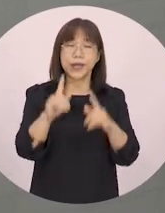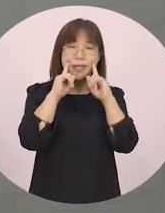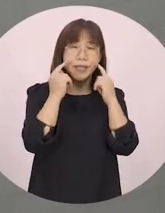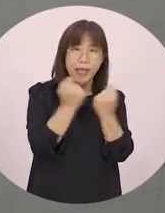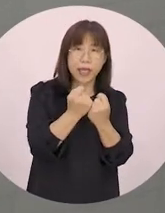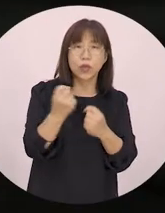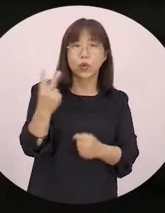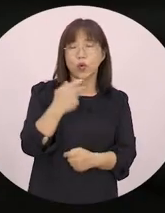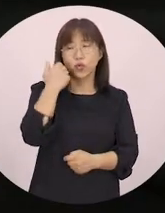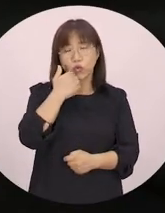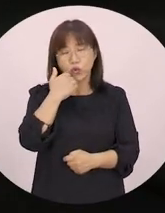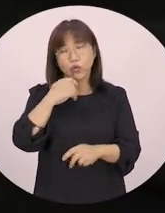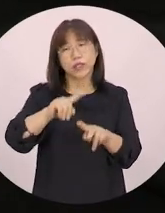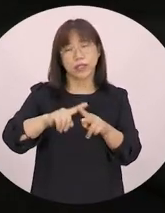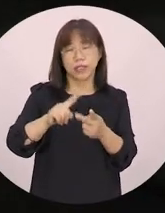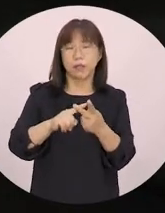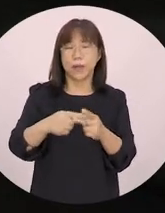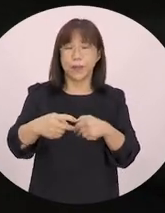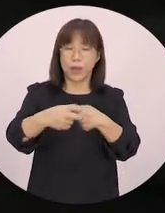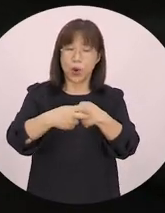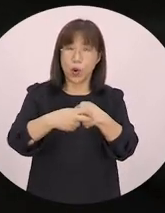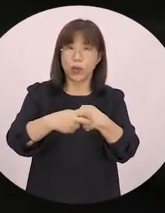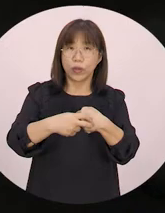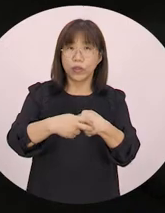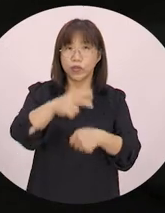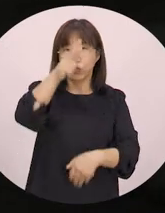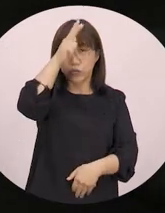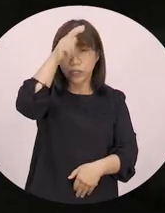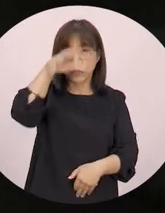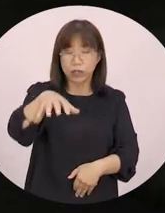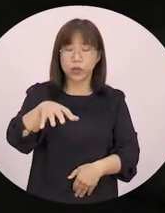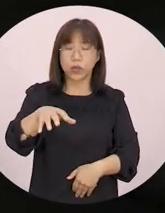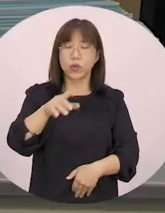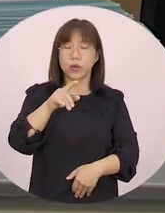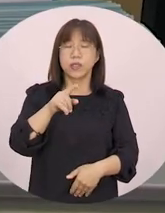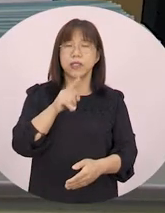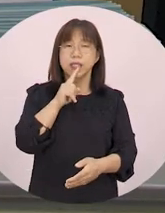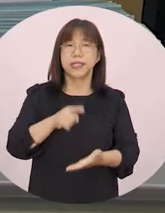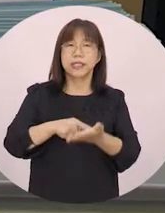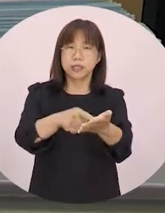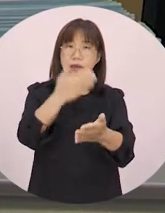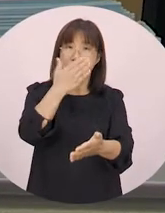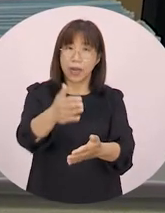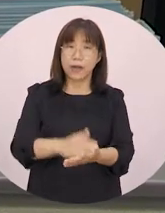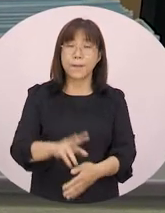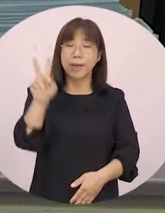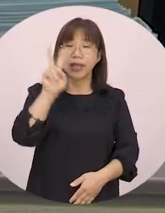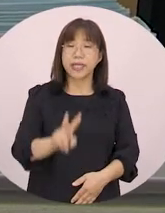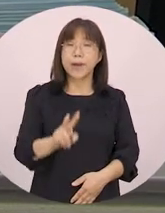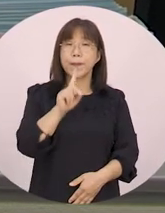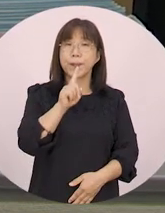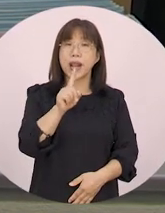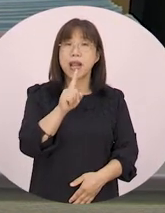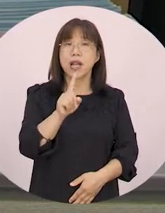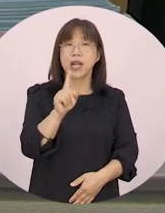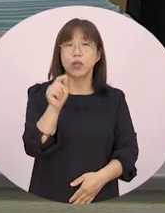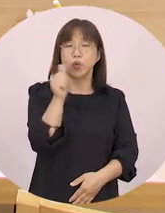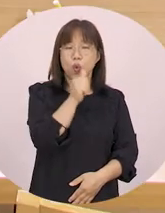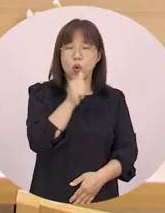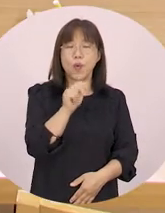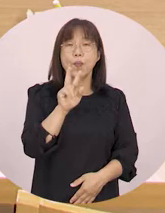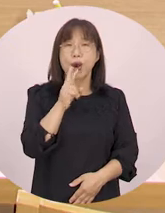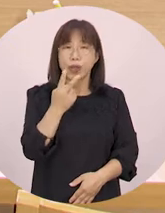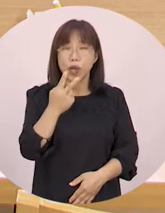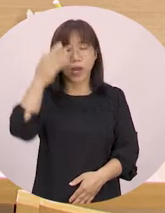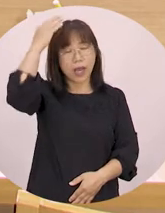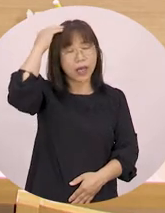개인뿐만 아니라 결혼이민자를 응대하는 병원, 우체국 등 기관에서도 신청이 가능합니다. 베트남어